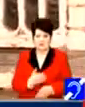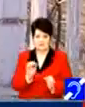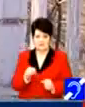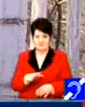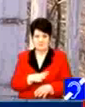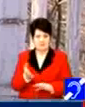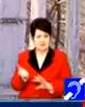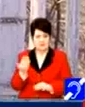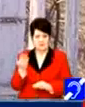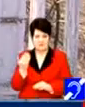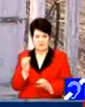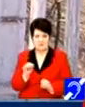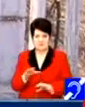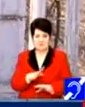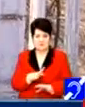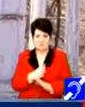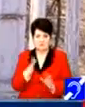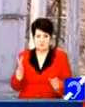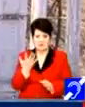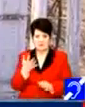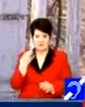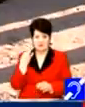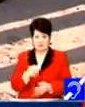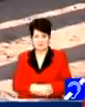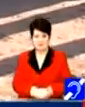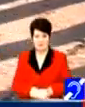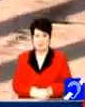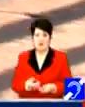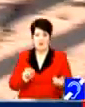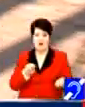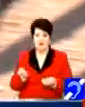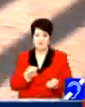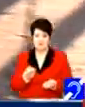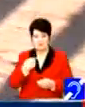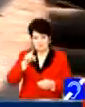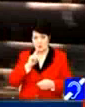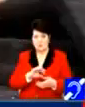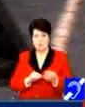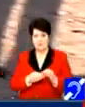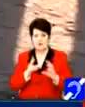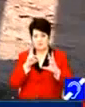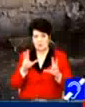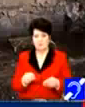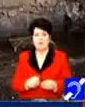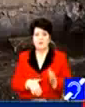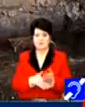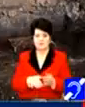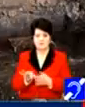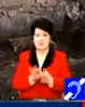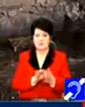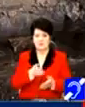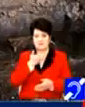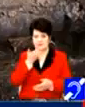Ну, это очень давно. Но это больше 5 лет, это однозначно. Авторитетели кунуск проблема и промит, ка вор интервени имедиат,